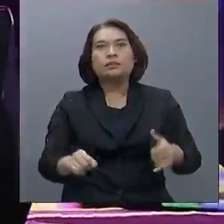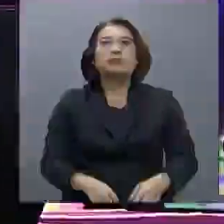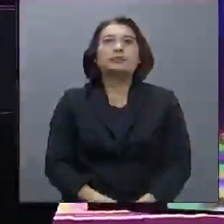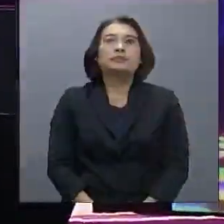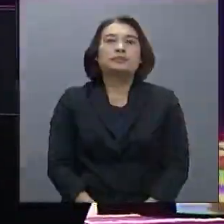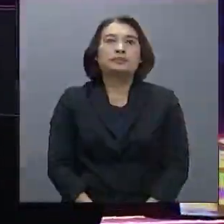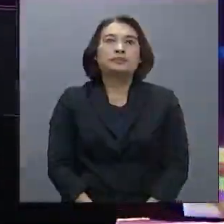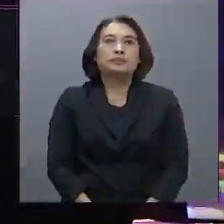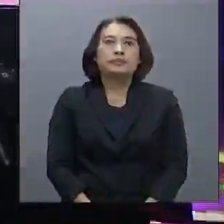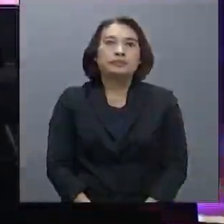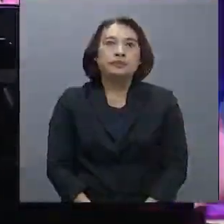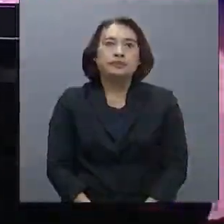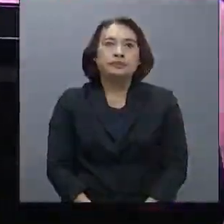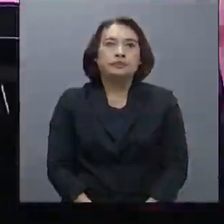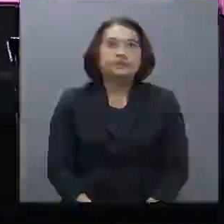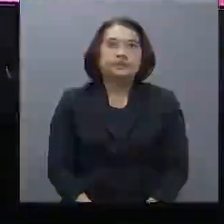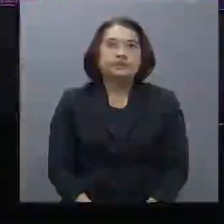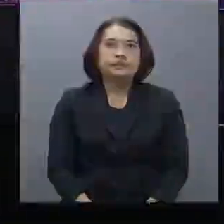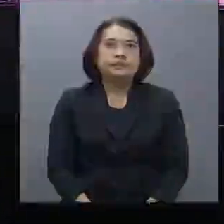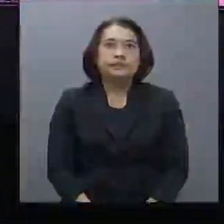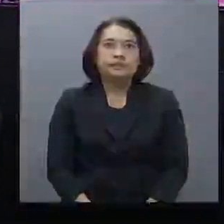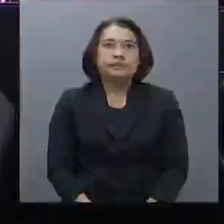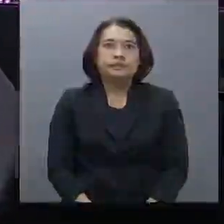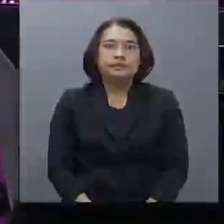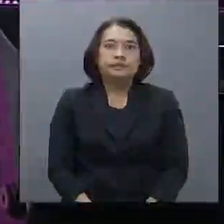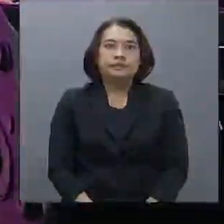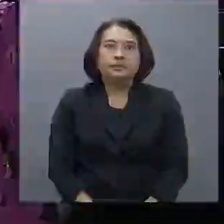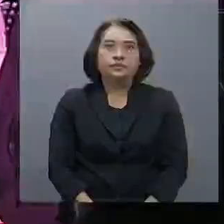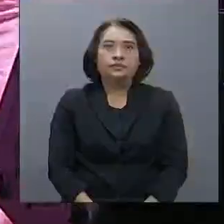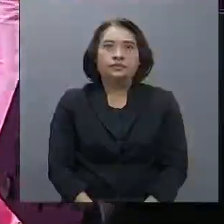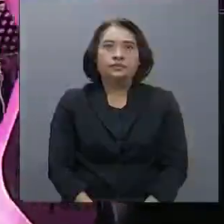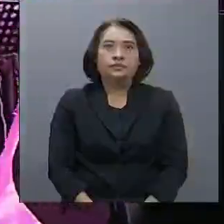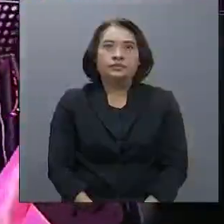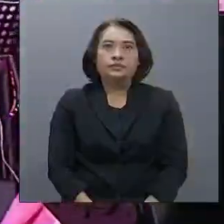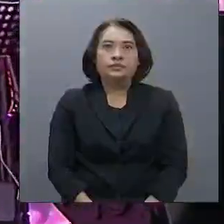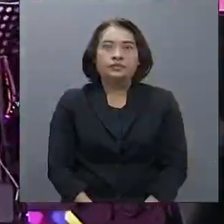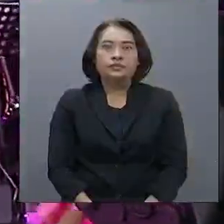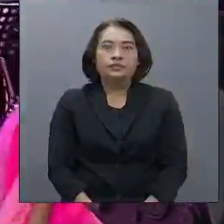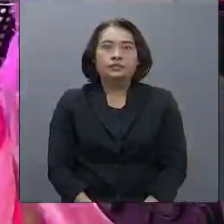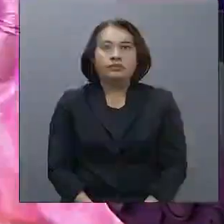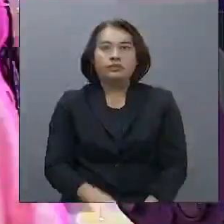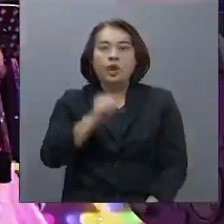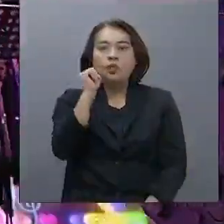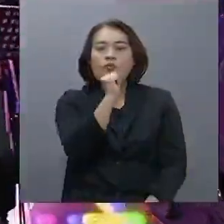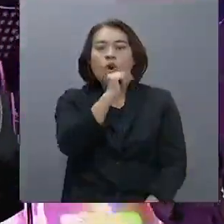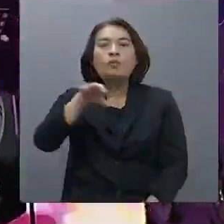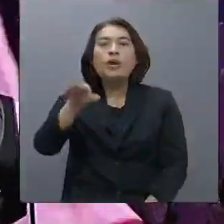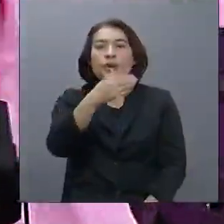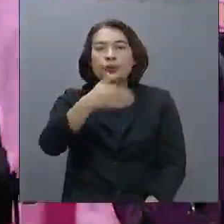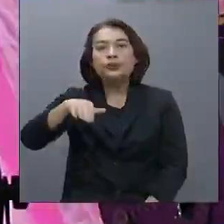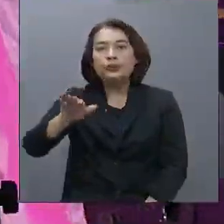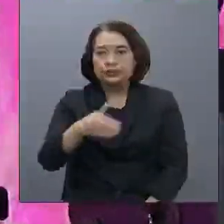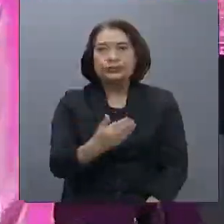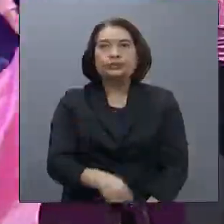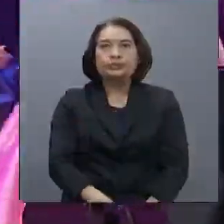เด็กมันอ่อนอดใจอ่อนไม่ไหวอุตส่าห์แข็งใจยังเผลอ